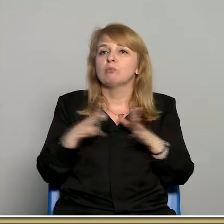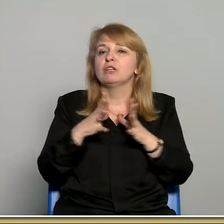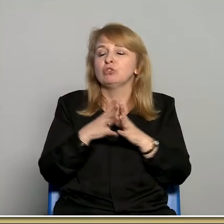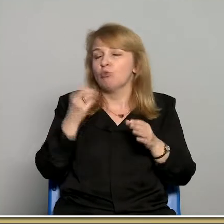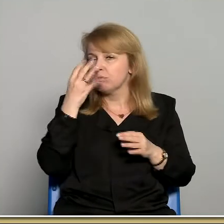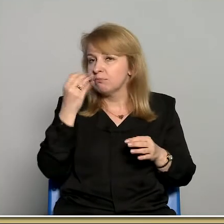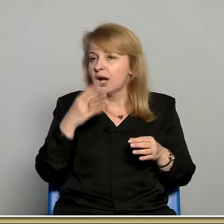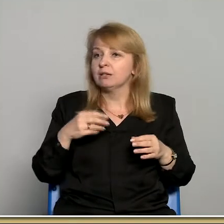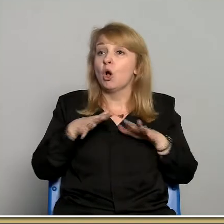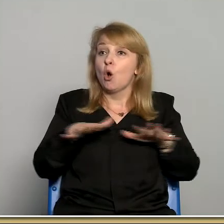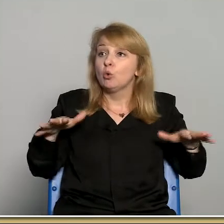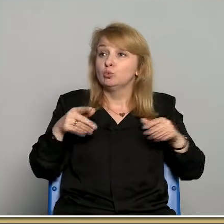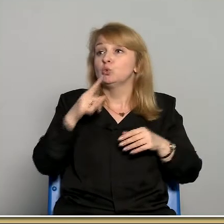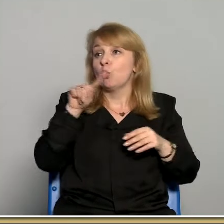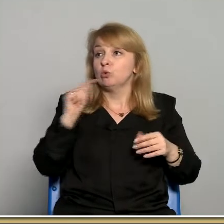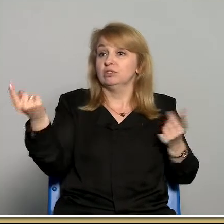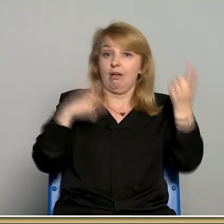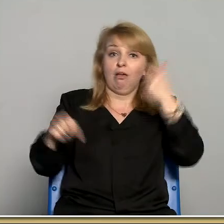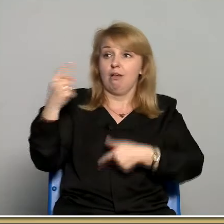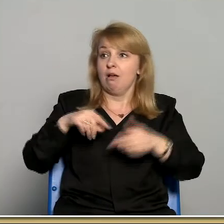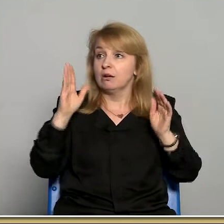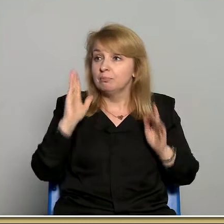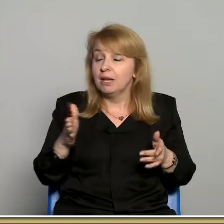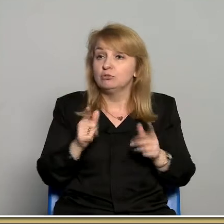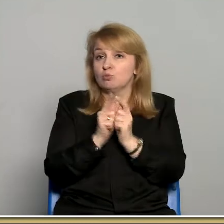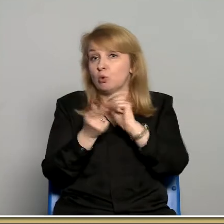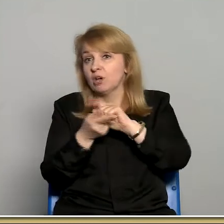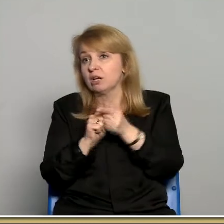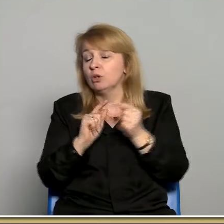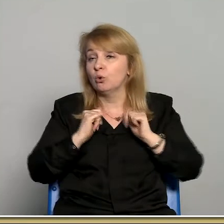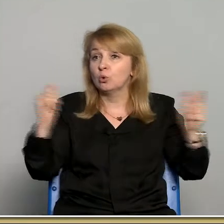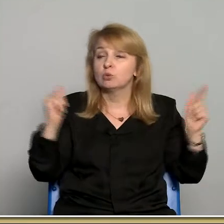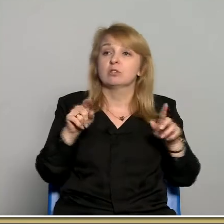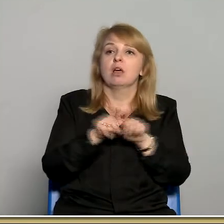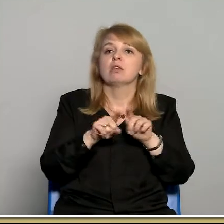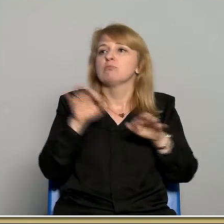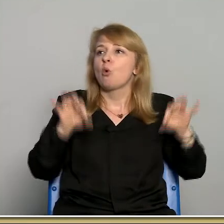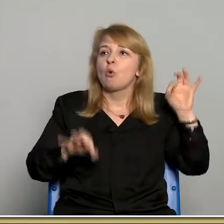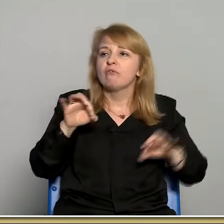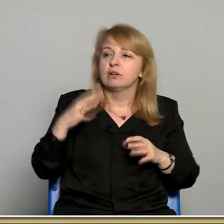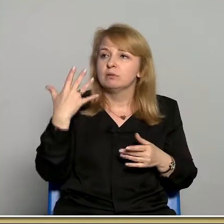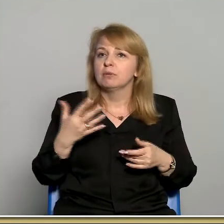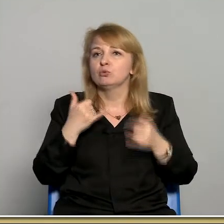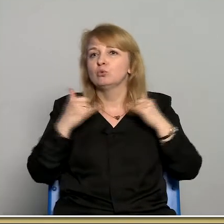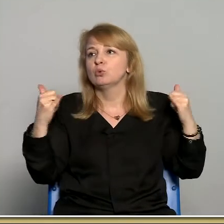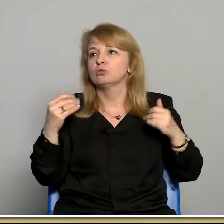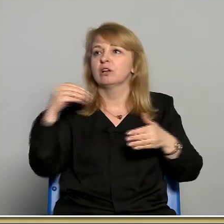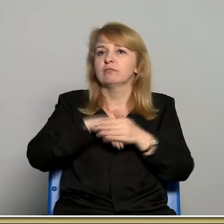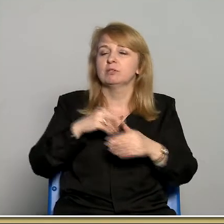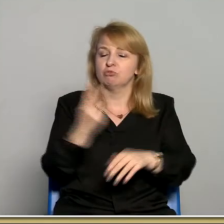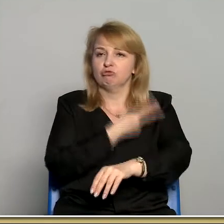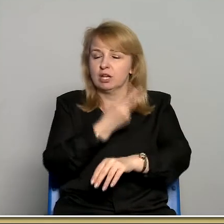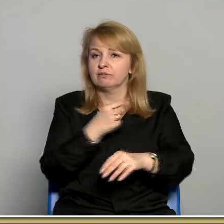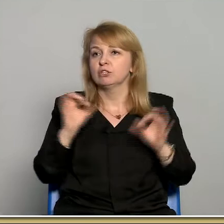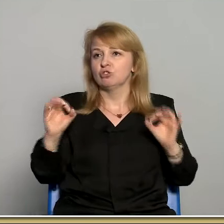częścią z Państwa, z częścią beneficjentów będziemy uczestniczyć. 5 konferencji subregionalnych, wszystkie w czerwcu. Już